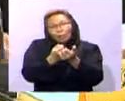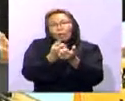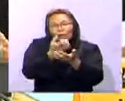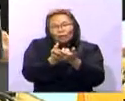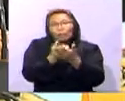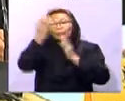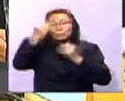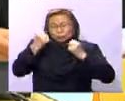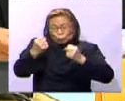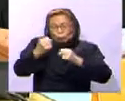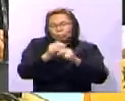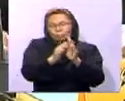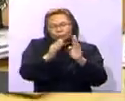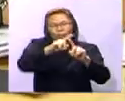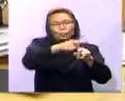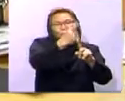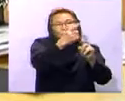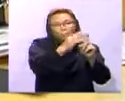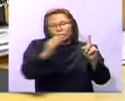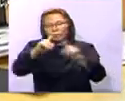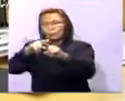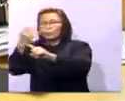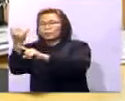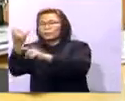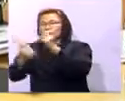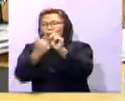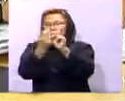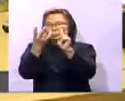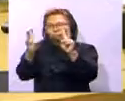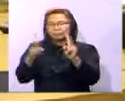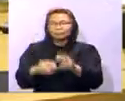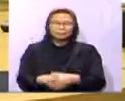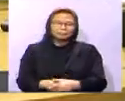negara yang kukuh bagi tempoh Januari hingga Jun 2017.